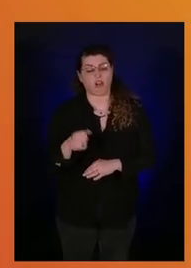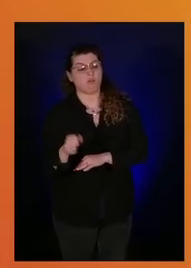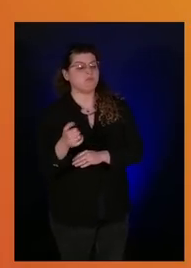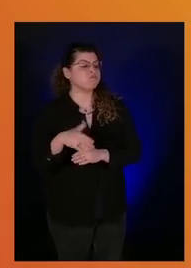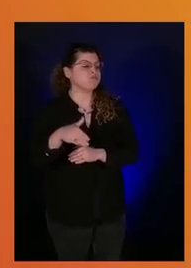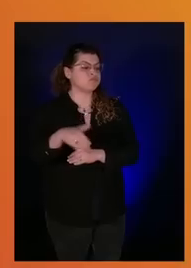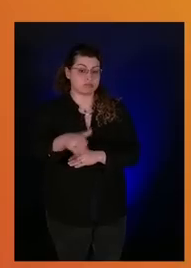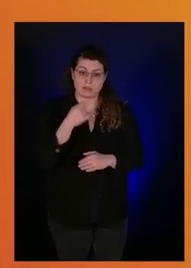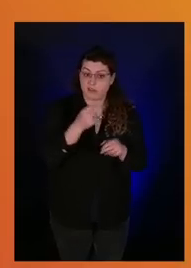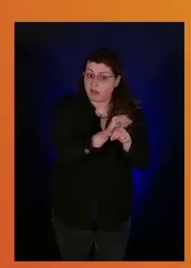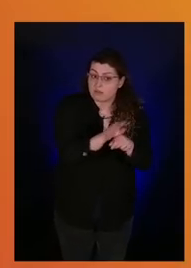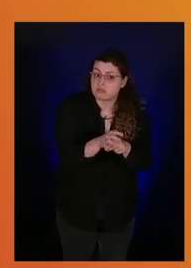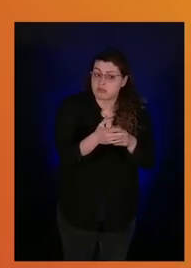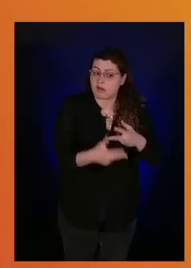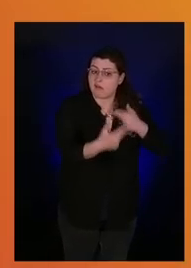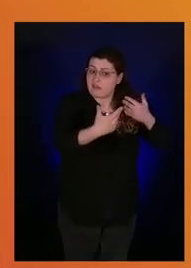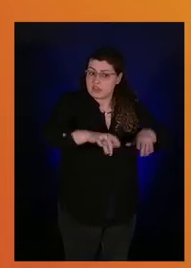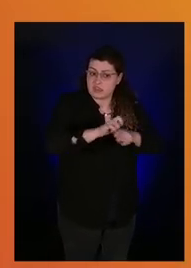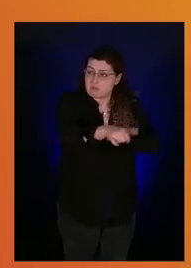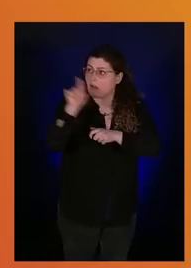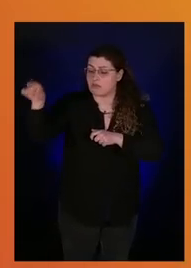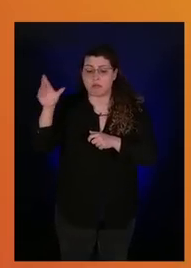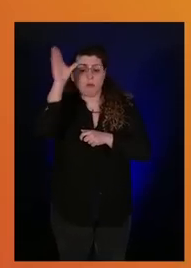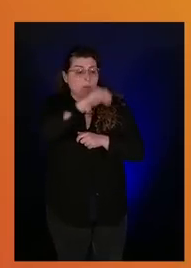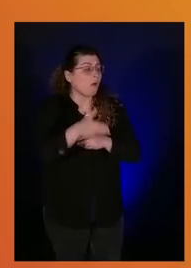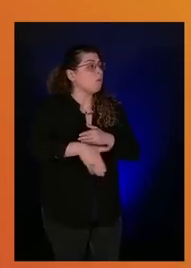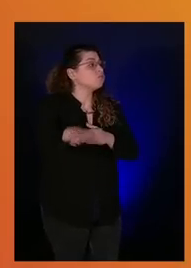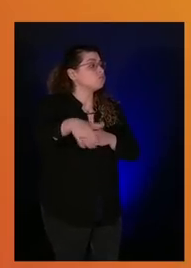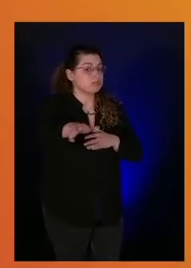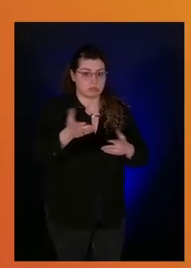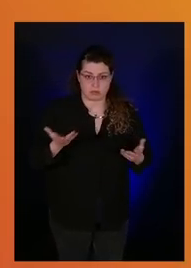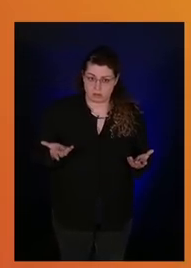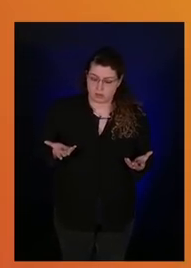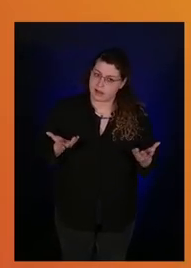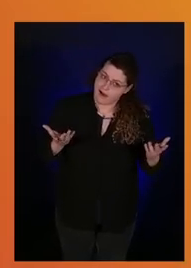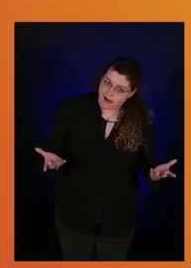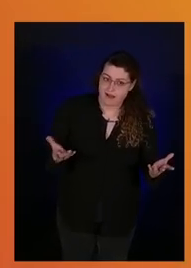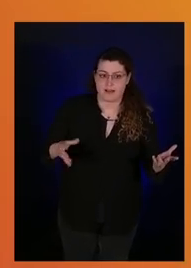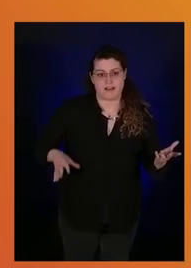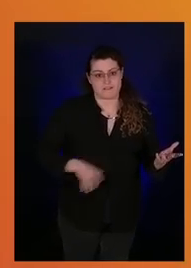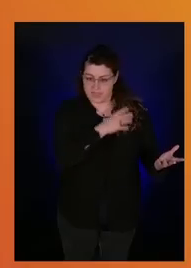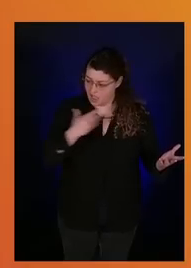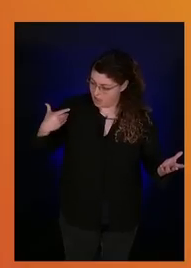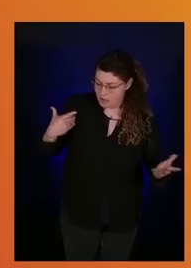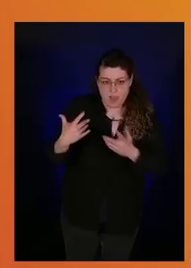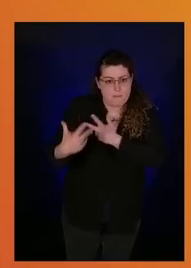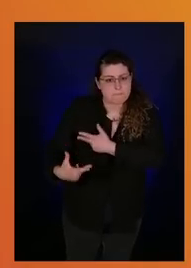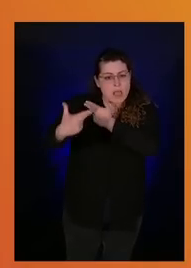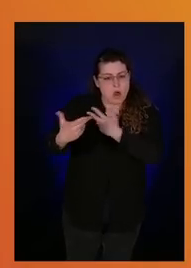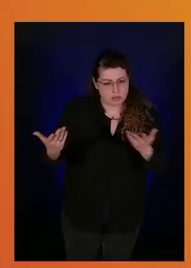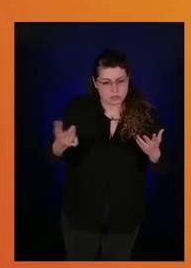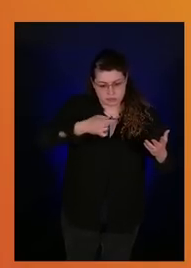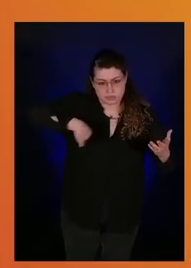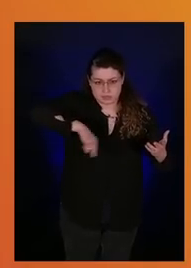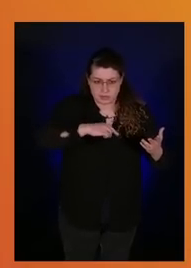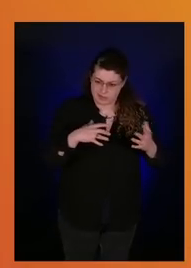une fois la crise sanitaire passée, les a vite oubliés. Nous pouvons être fiers que pendant toute cette période, notre CGT se soit